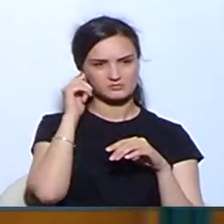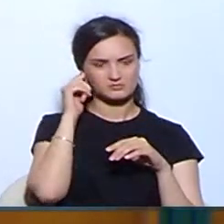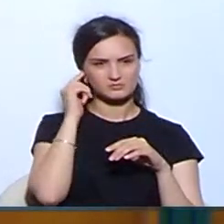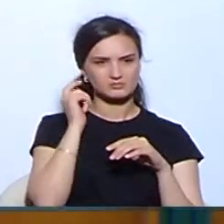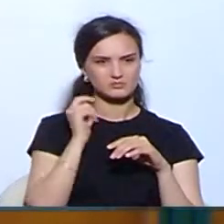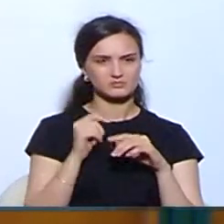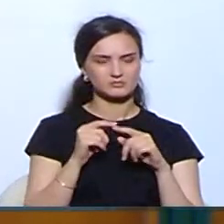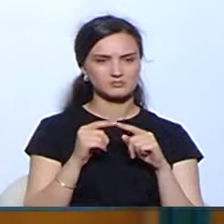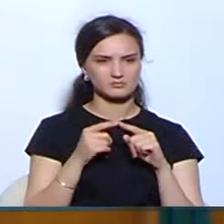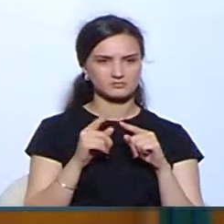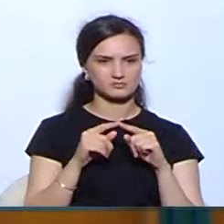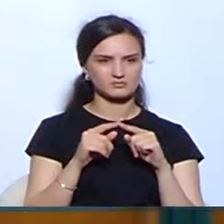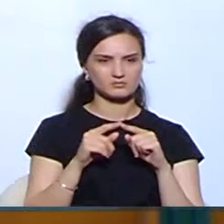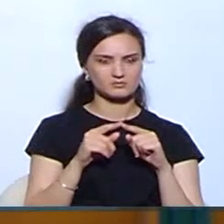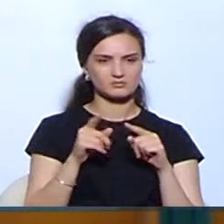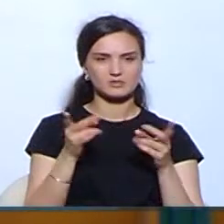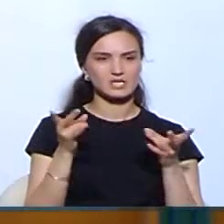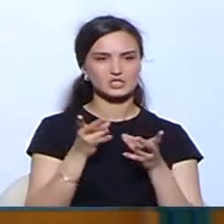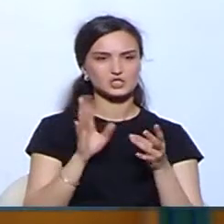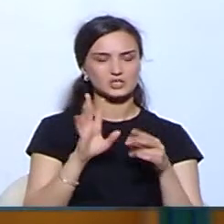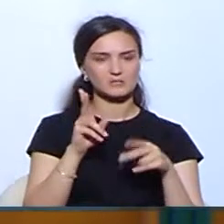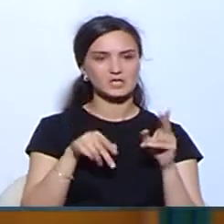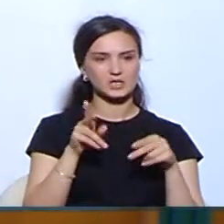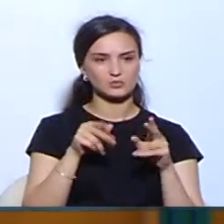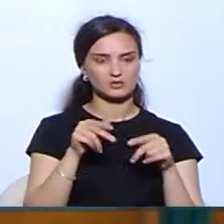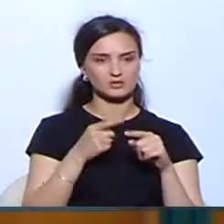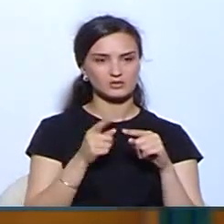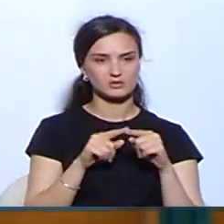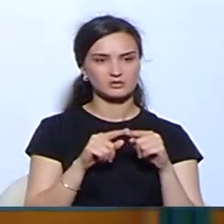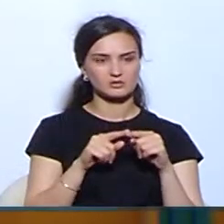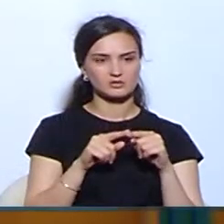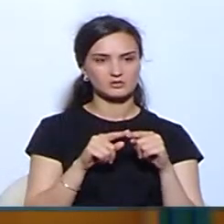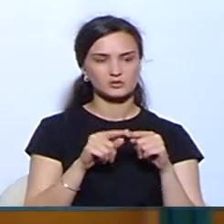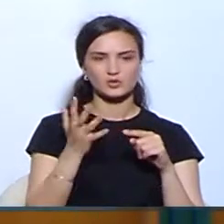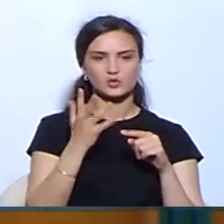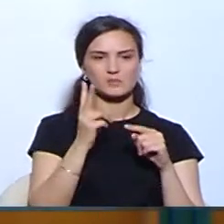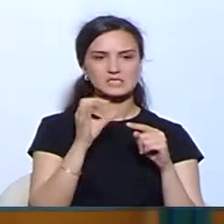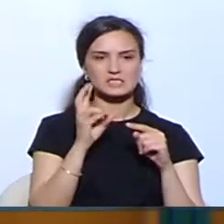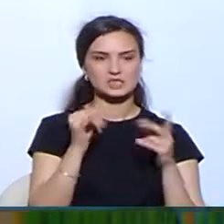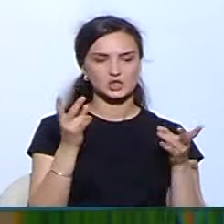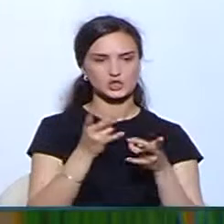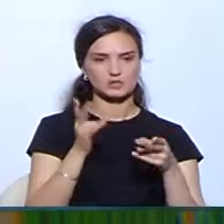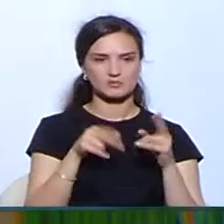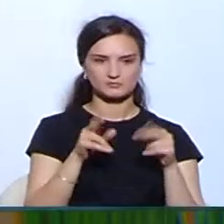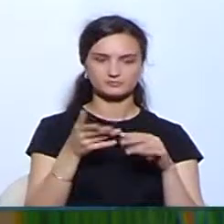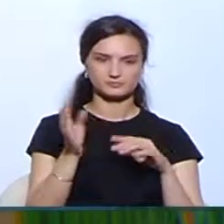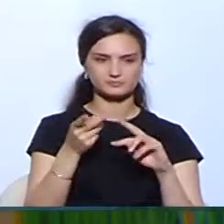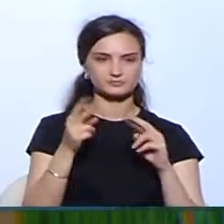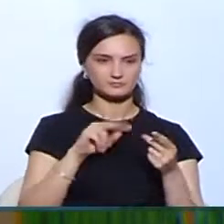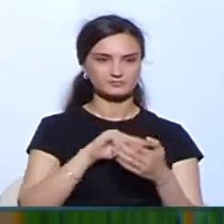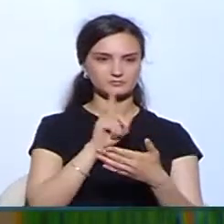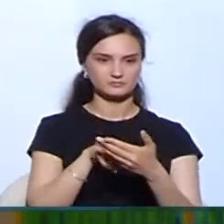კისტა, საიმედო, რომელსაც არ სჭირდება ქირურგიული ჩარევა, და რომელ კისტა სჭირდება მაშინ, მოდით ვთქვათ